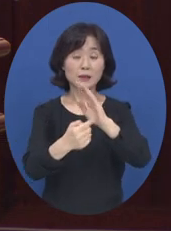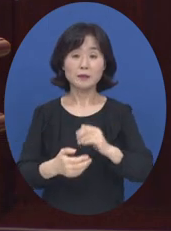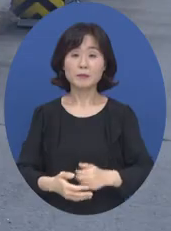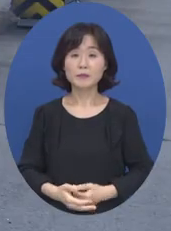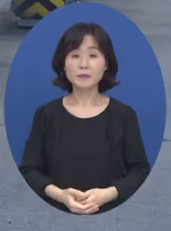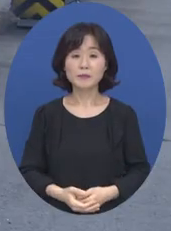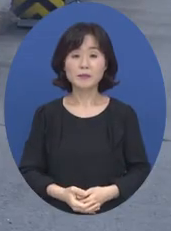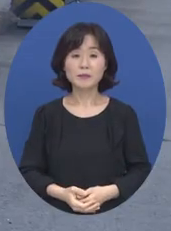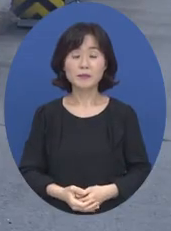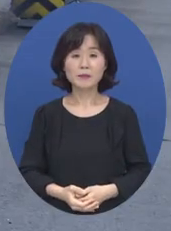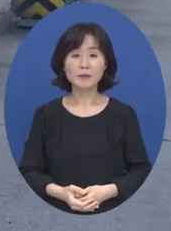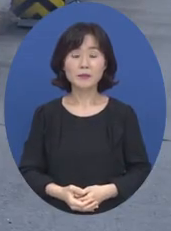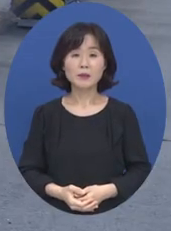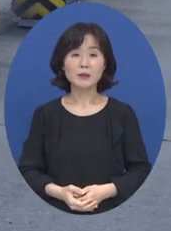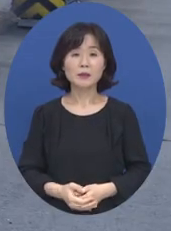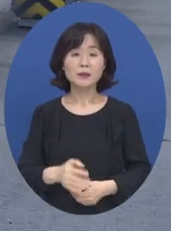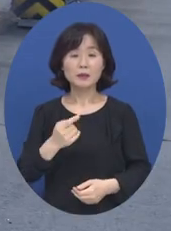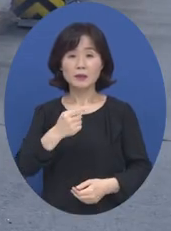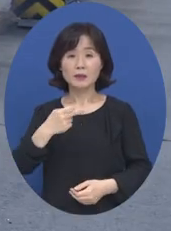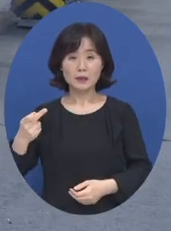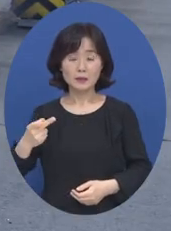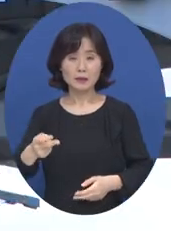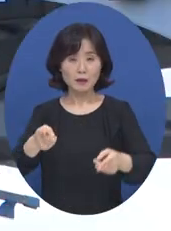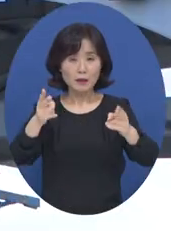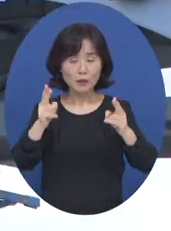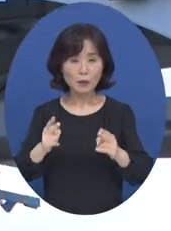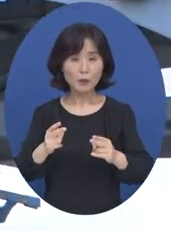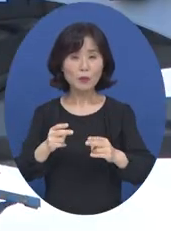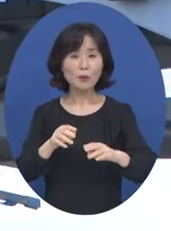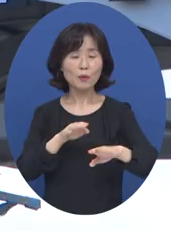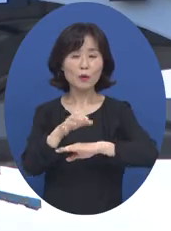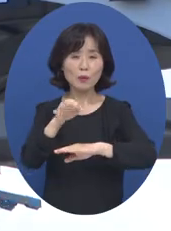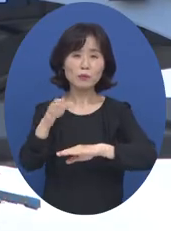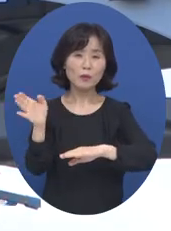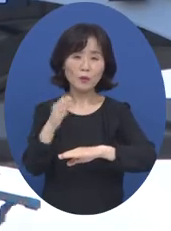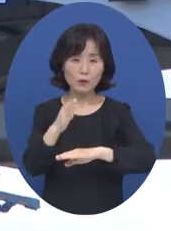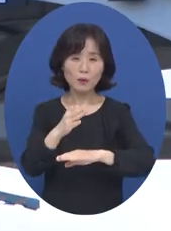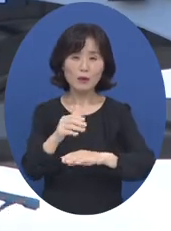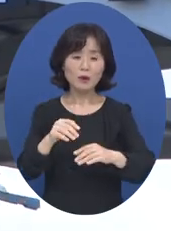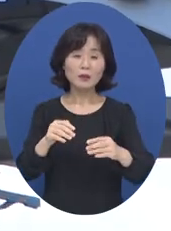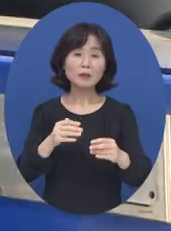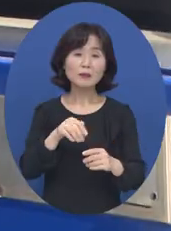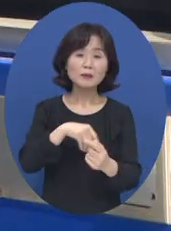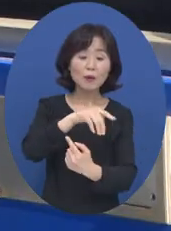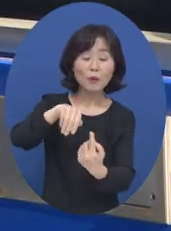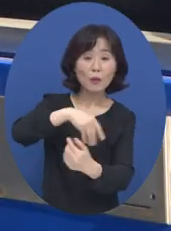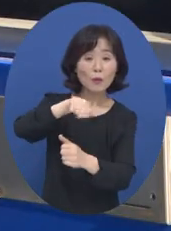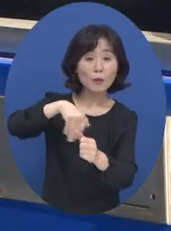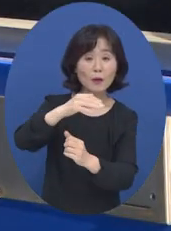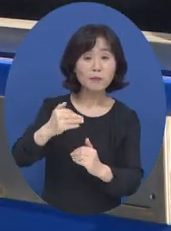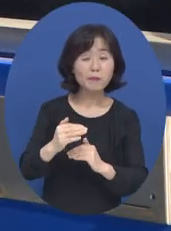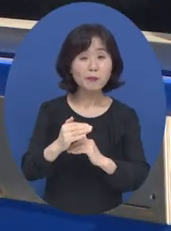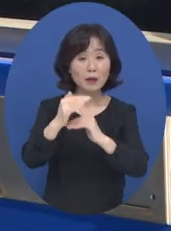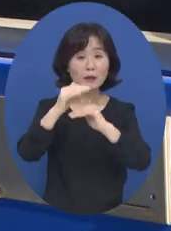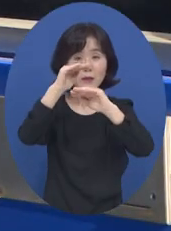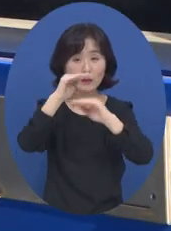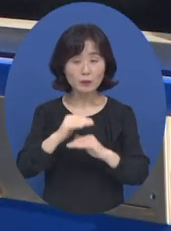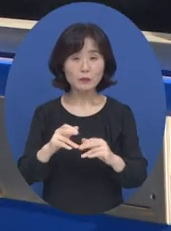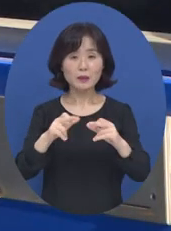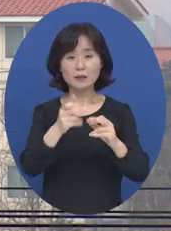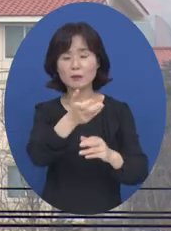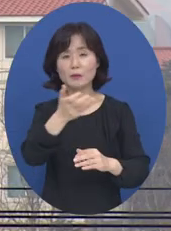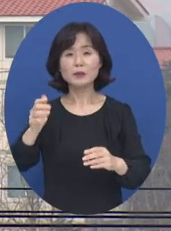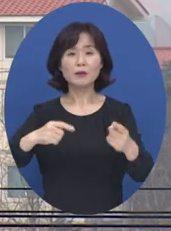시사했습니다. 이 밖에도 이날은 일산대교 통행료 무료화를 위한 경기도의 진행 상황과 장애인 이동권